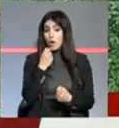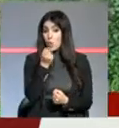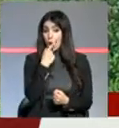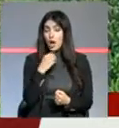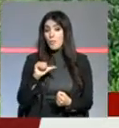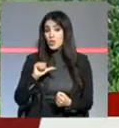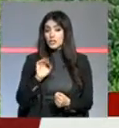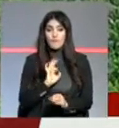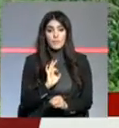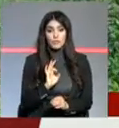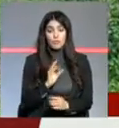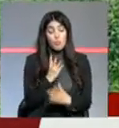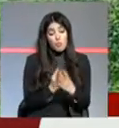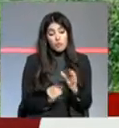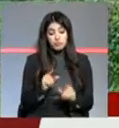بالنسبه